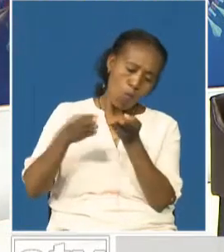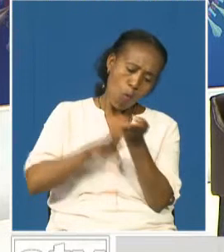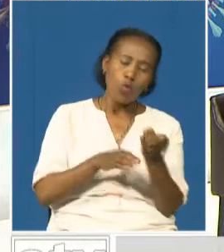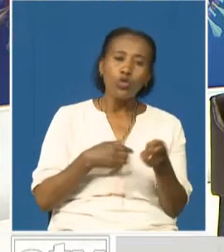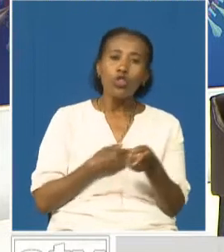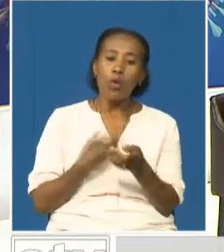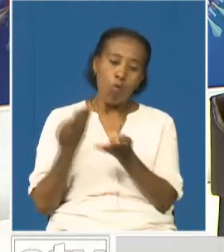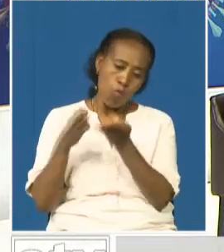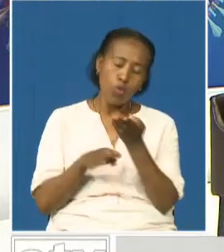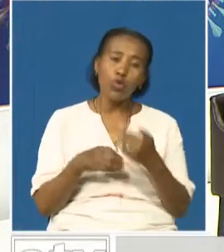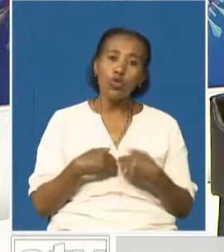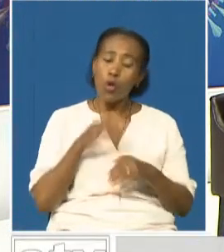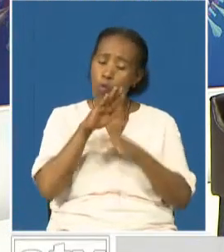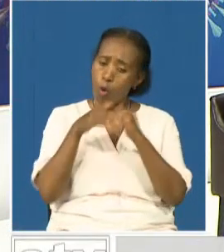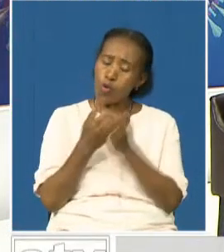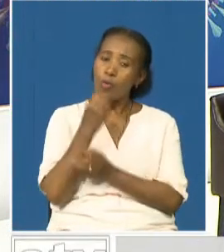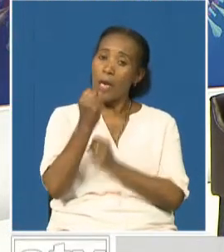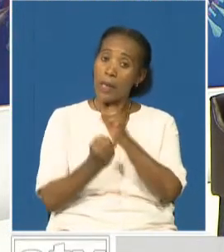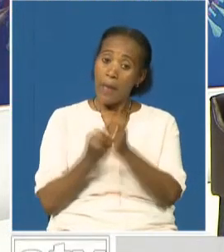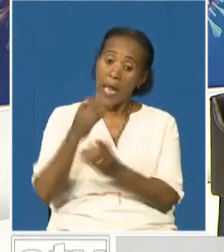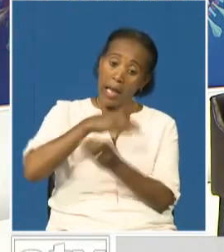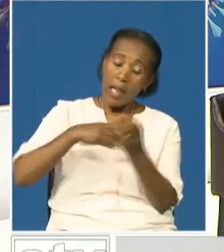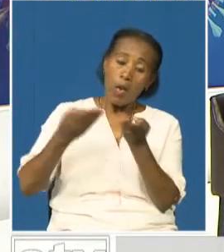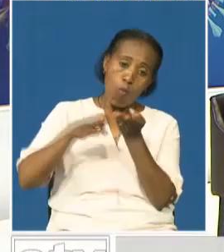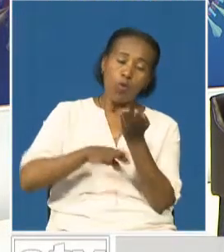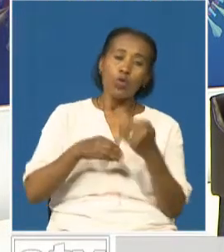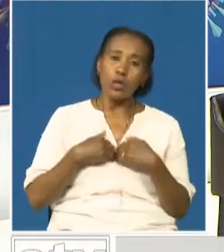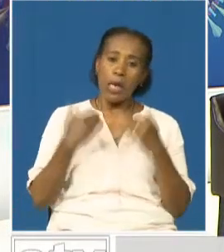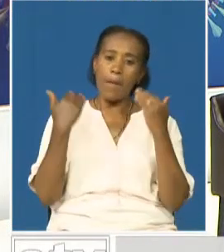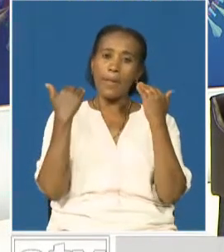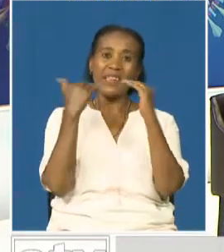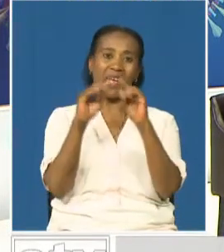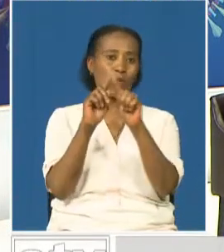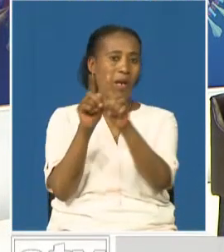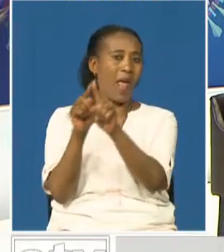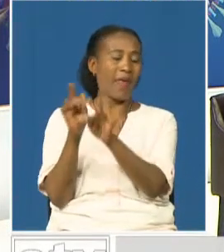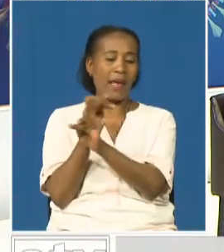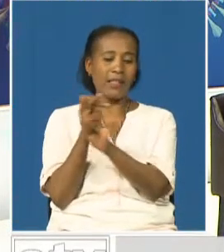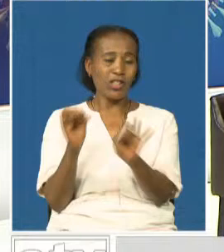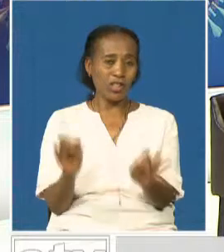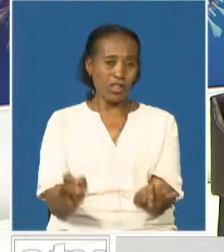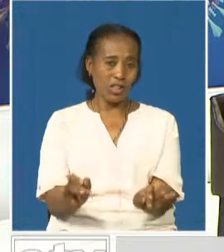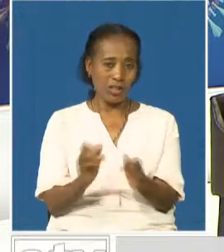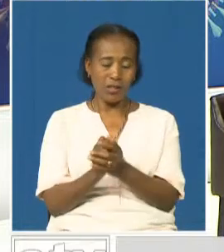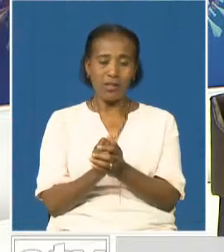አሉ ሞቶች አሉ በሁሉም የድሜ ክልል ሞቶች አሉ ያው ምጣኔው ይለያያል እንጂ